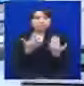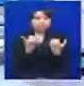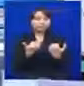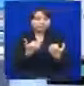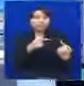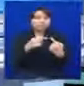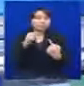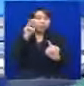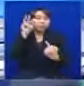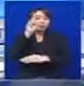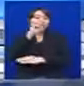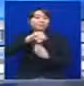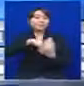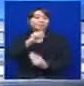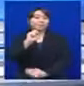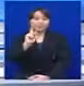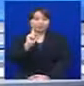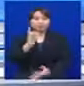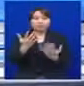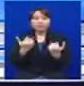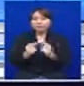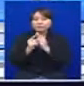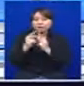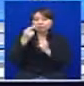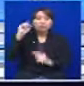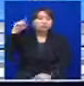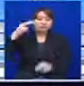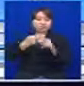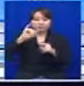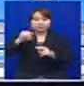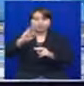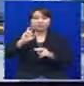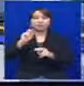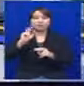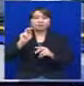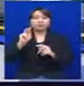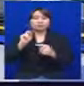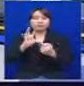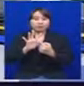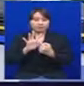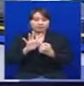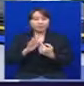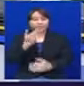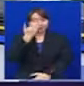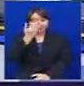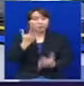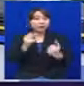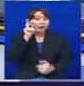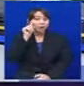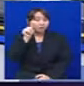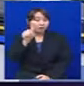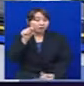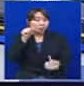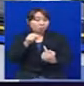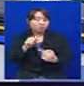ช่วงนี้เป็นช่วงของข่าวเที่ยงเศรษฐกิจนะคะเราจะไปติดตามกับคุณจินตนาทิพยรัตน์กุลกันค่ะ ค่ะเห็นว่าวันนี้มีข่าวดีด้วยนะคะส